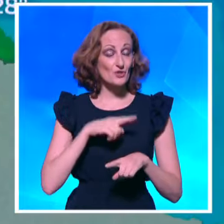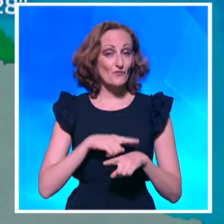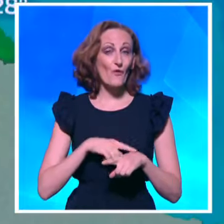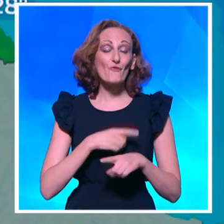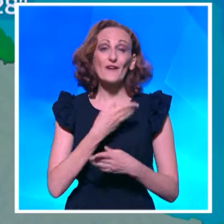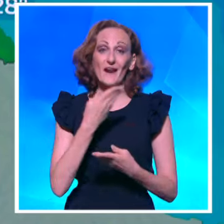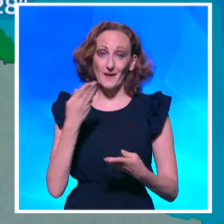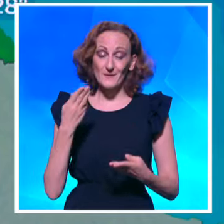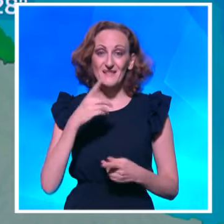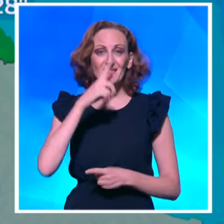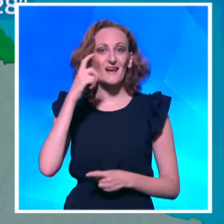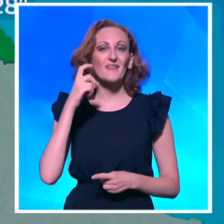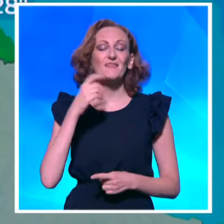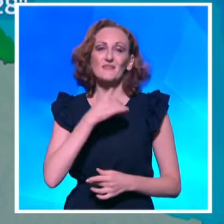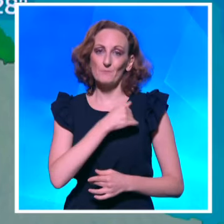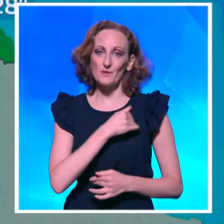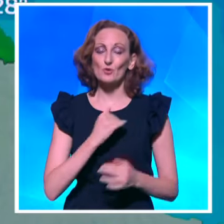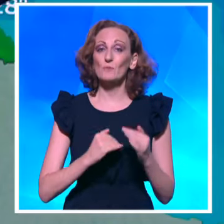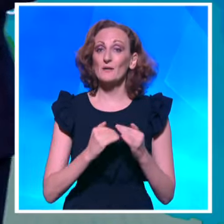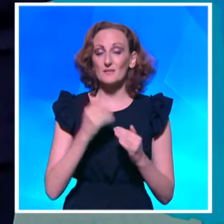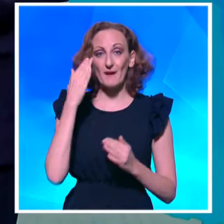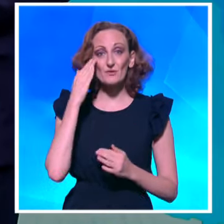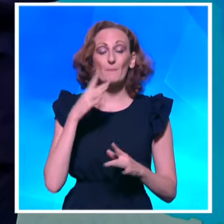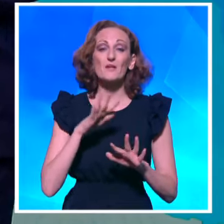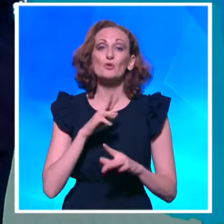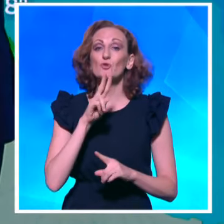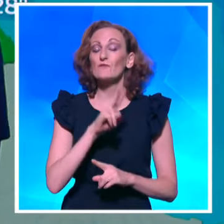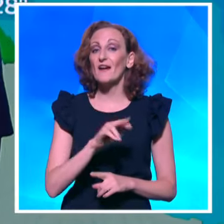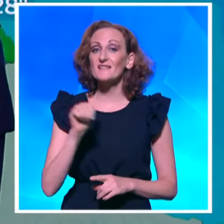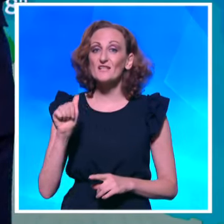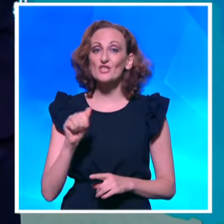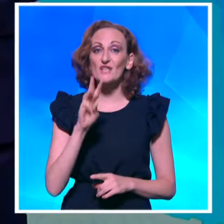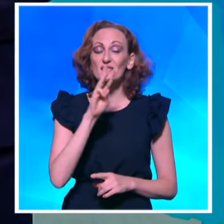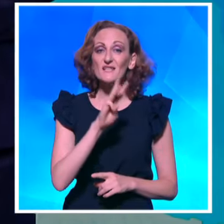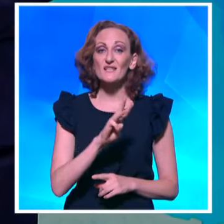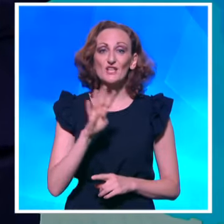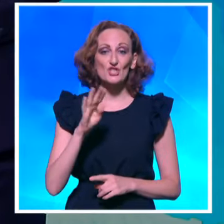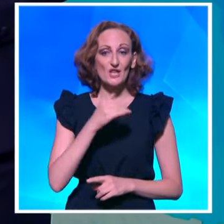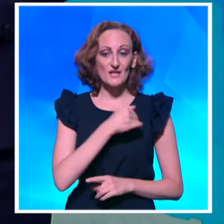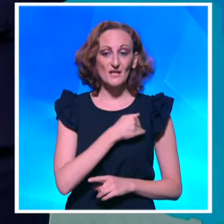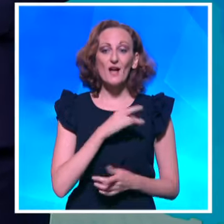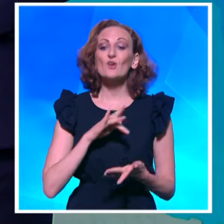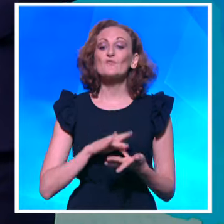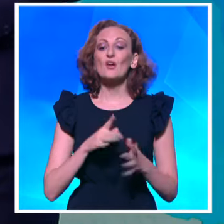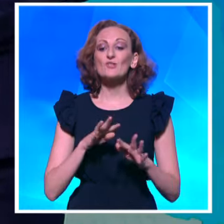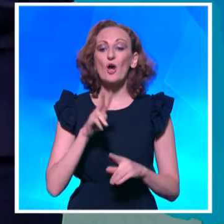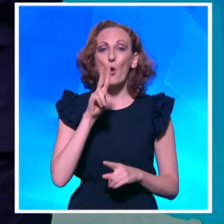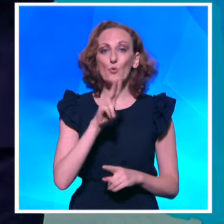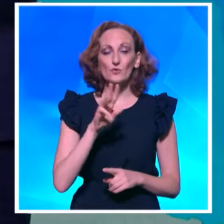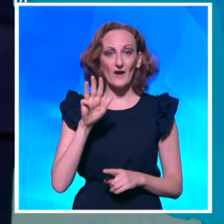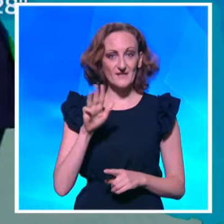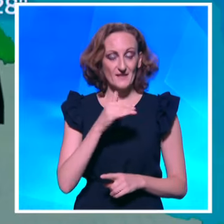все още летни температури. Максималните в страната ще бъдат между 26 и 34 градуса. В столицата около